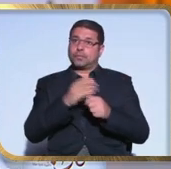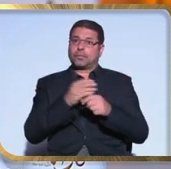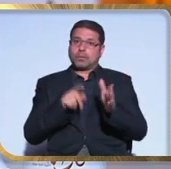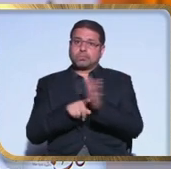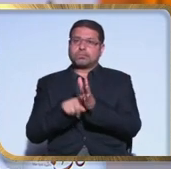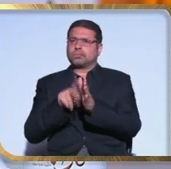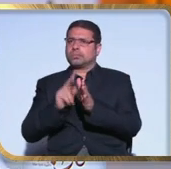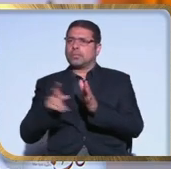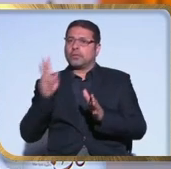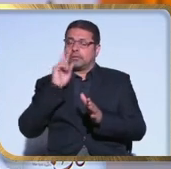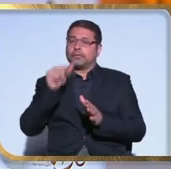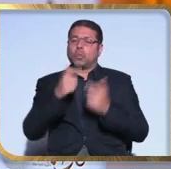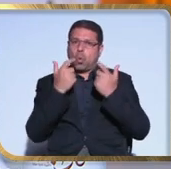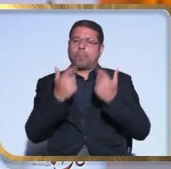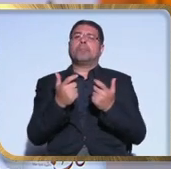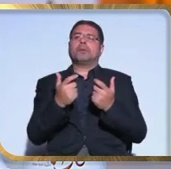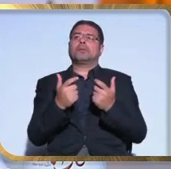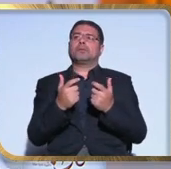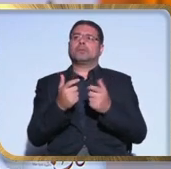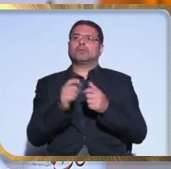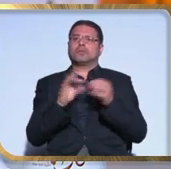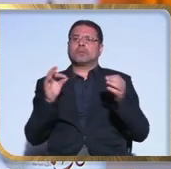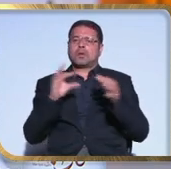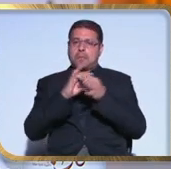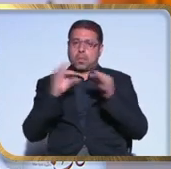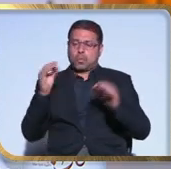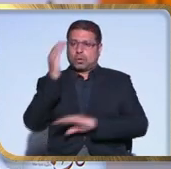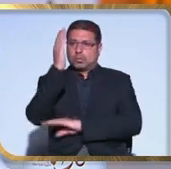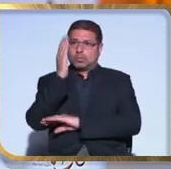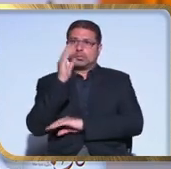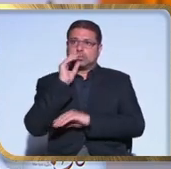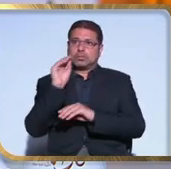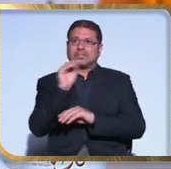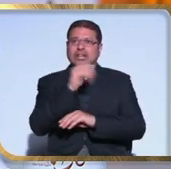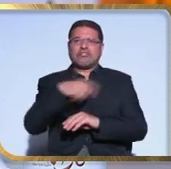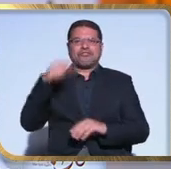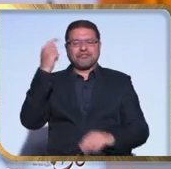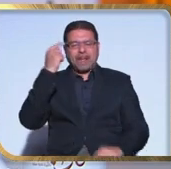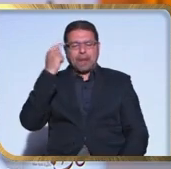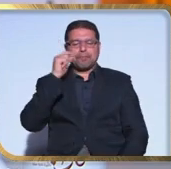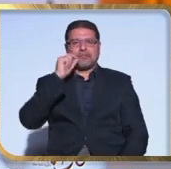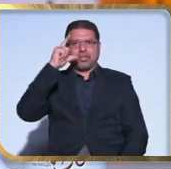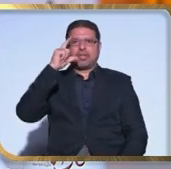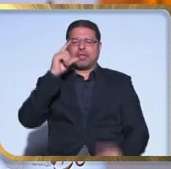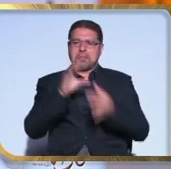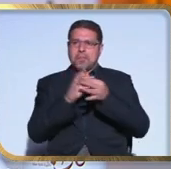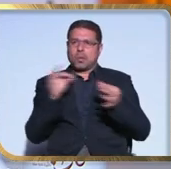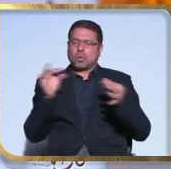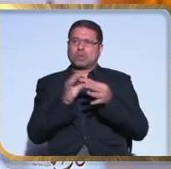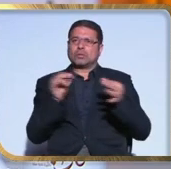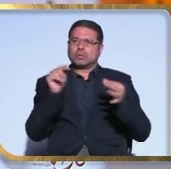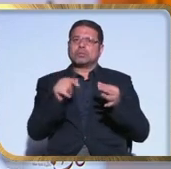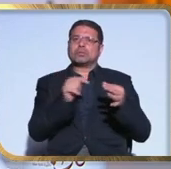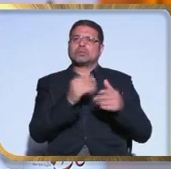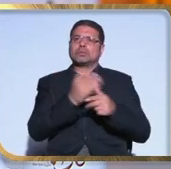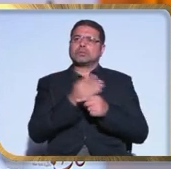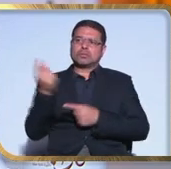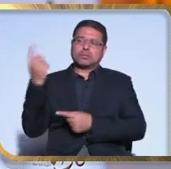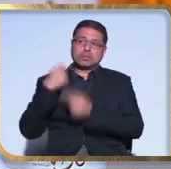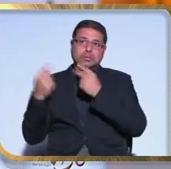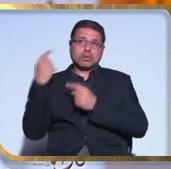وغيرها احنا لما بنذكر برؤوس الموضوعات عشان نقول الموضوعات التي